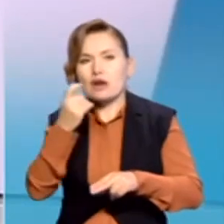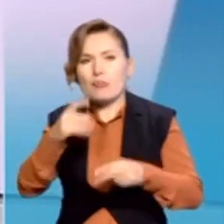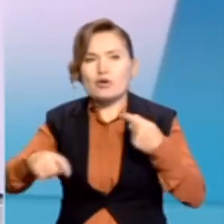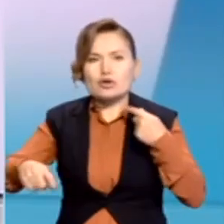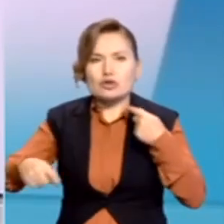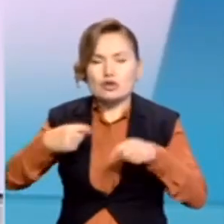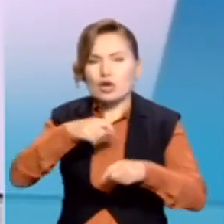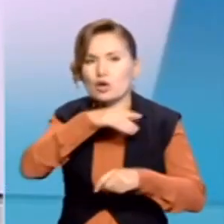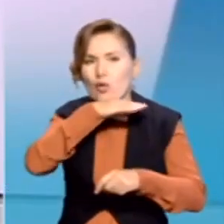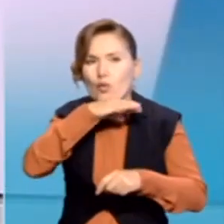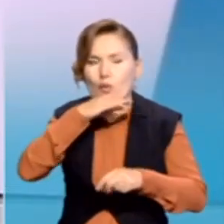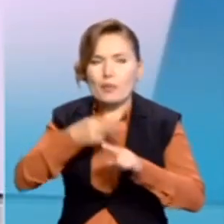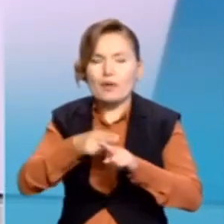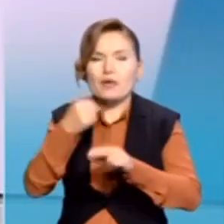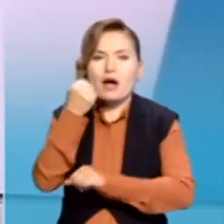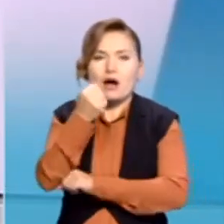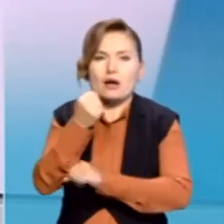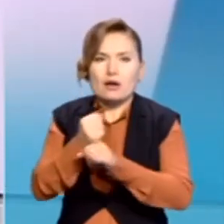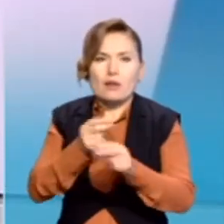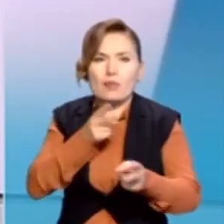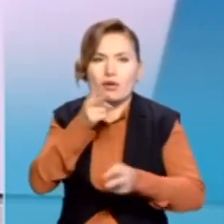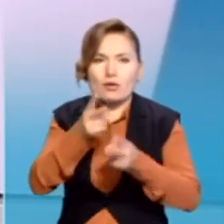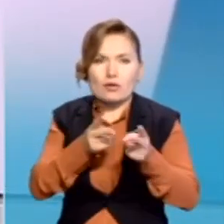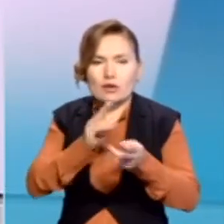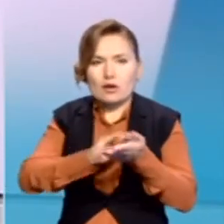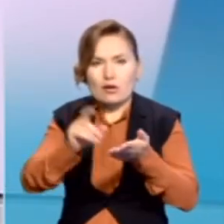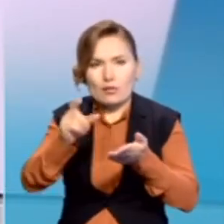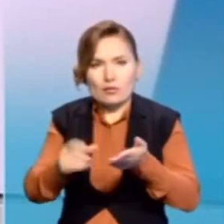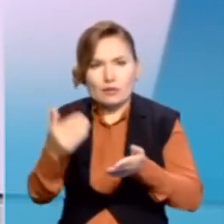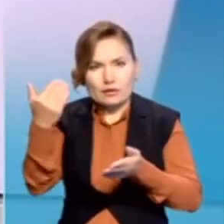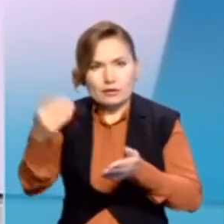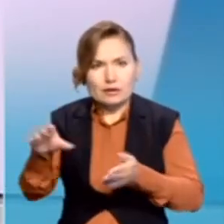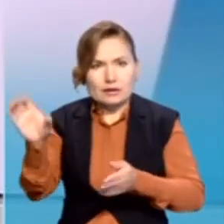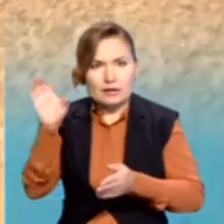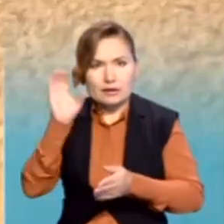мүмкін. Дала еңбеккерлерімен әріптесім Сәбит Әлдебай сұхбаттасты.